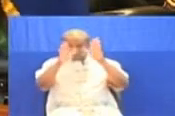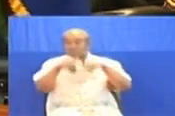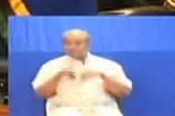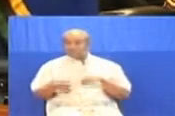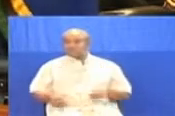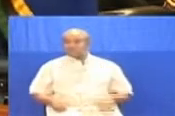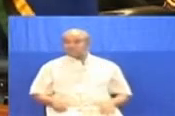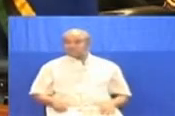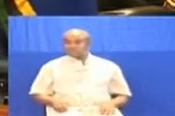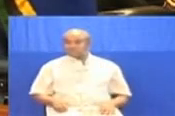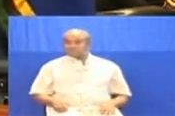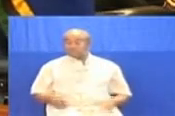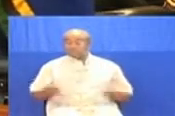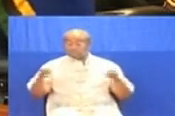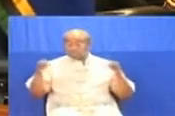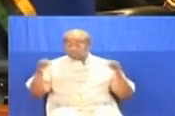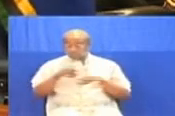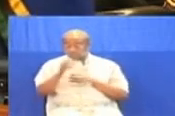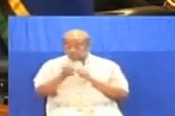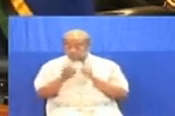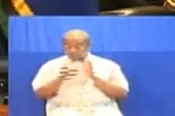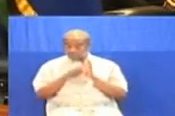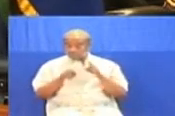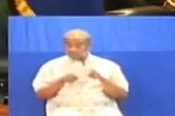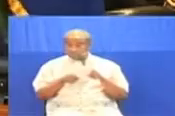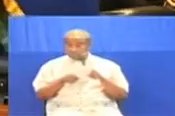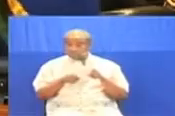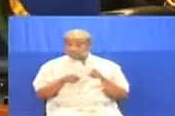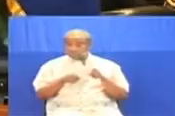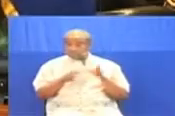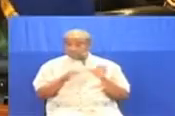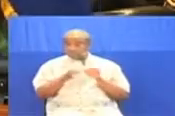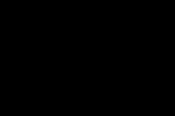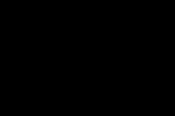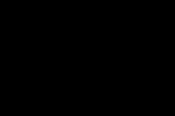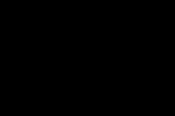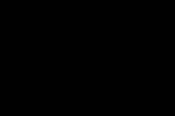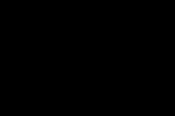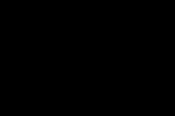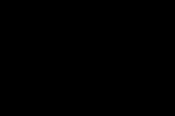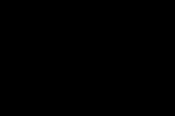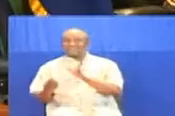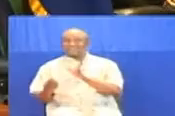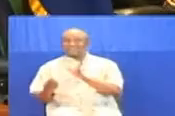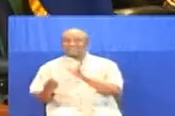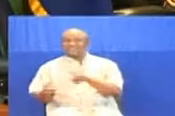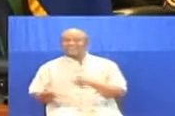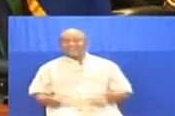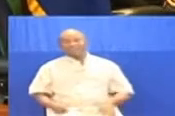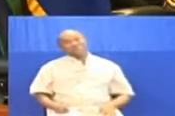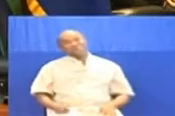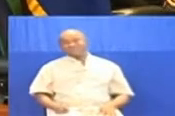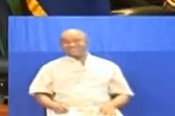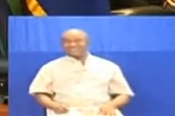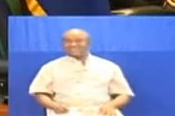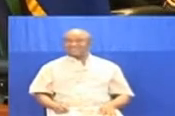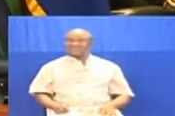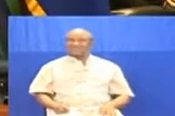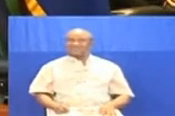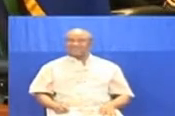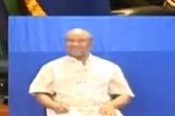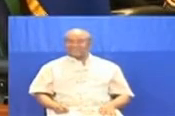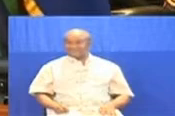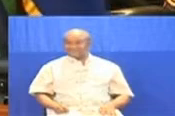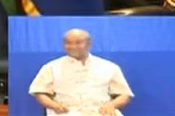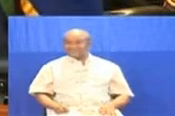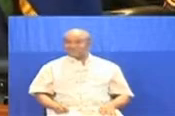vikao vya bunge kwa maana ya mkutano huu wa 19 vitarejea tarehe 5 Juni 2020. Baada ya kusema